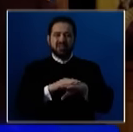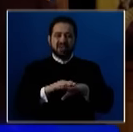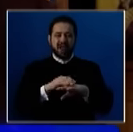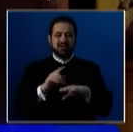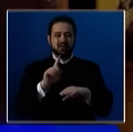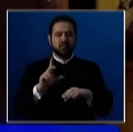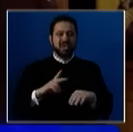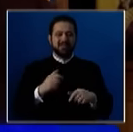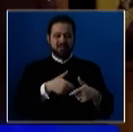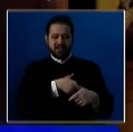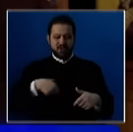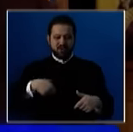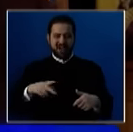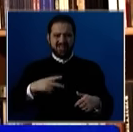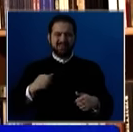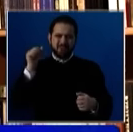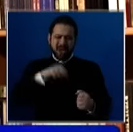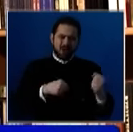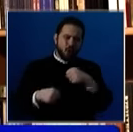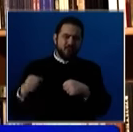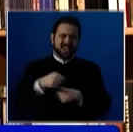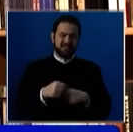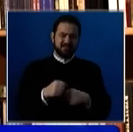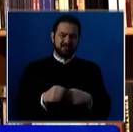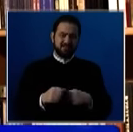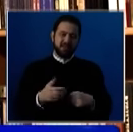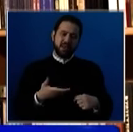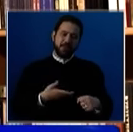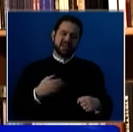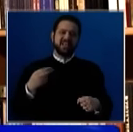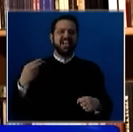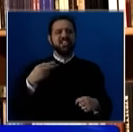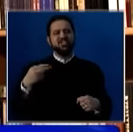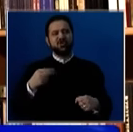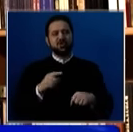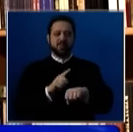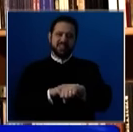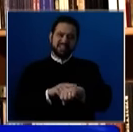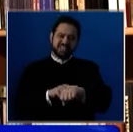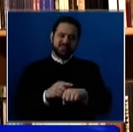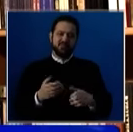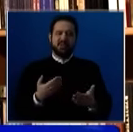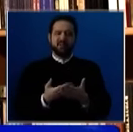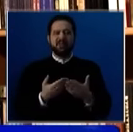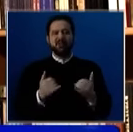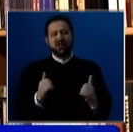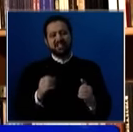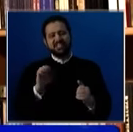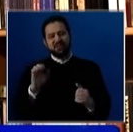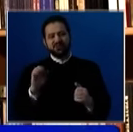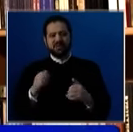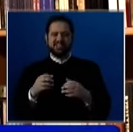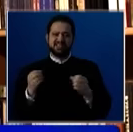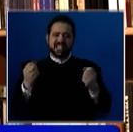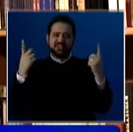nu este mai vinovat. Părinte Protosânghel Hristostom, timpul care s-a alocat ediției noastre, din păcate, s-a